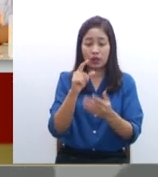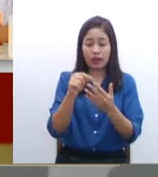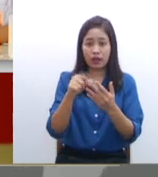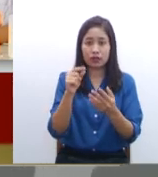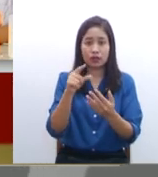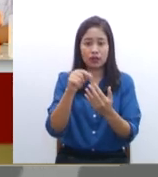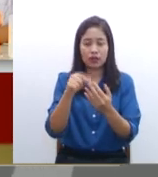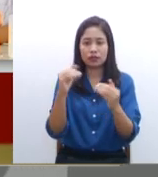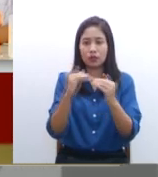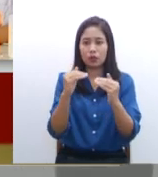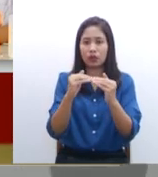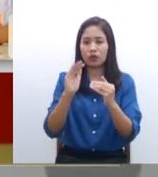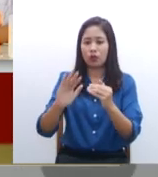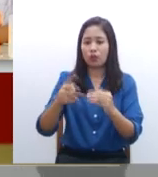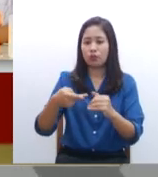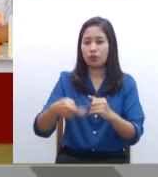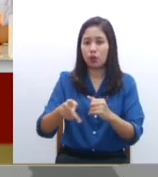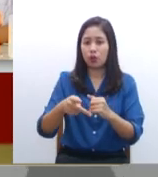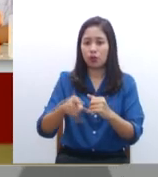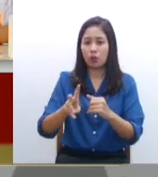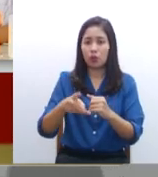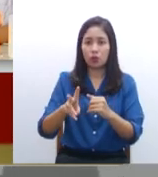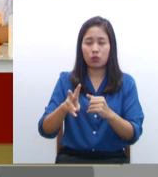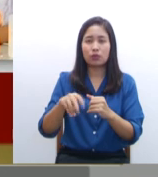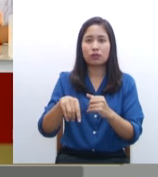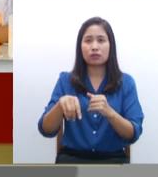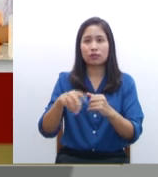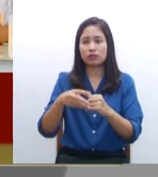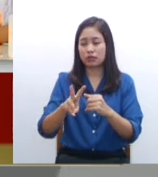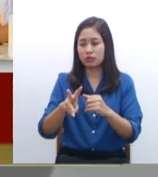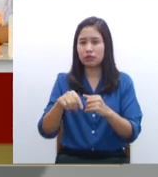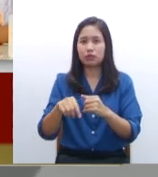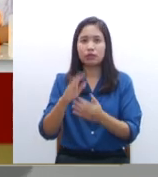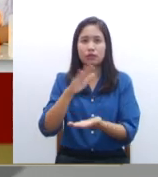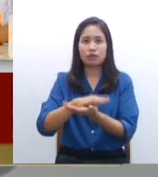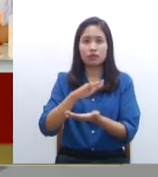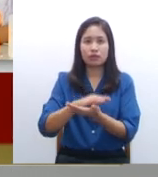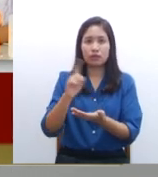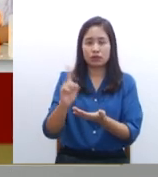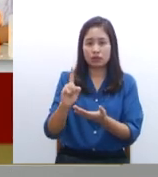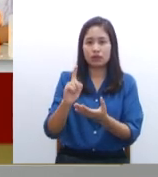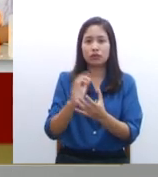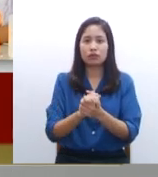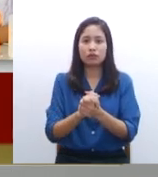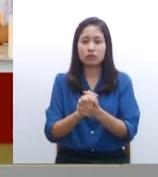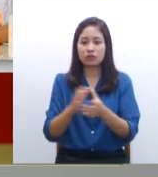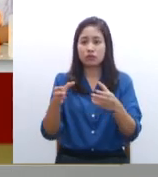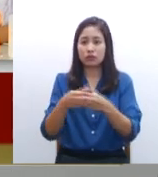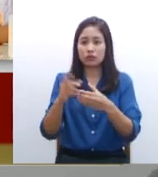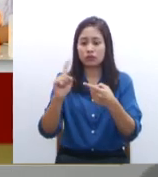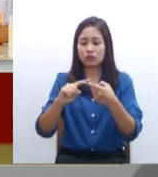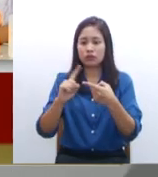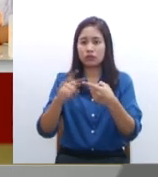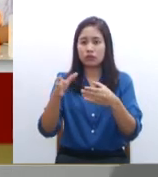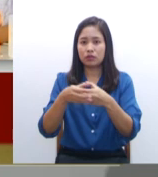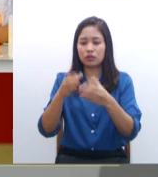นักเรียนที่ศึกษาอยู่ในระดับชั้นประถมศึกษาปีที่6ของโรงเรียนดังต่อไปนี้โรงเรียนประถมศึกษา